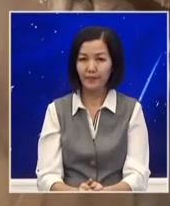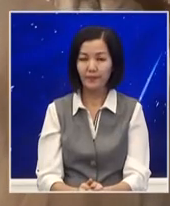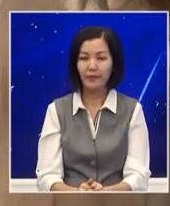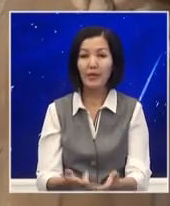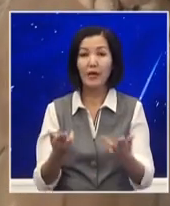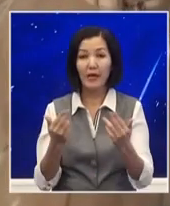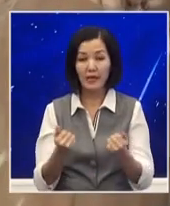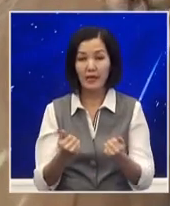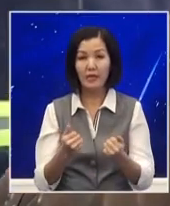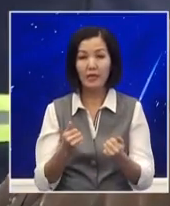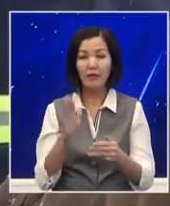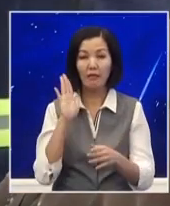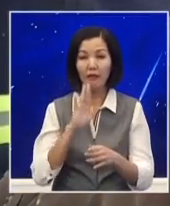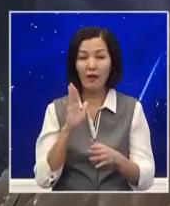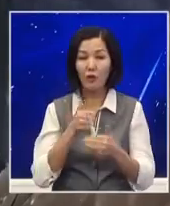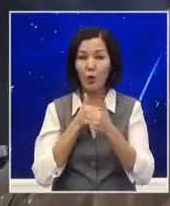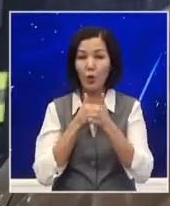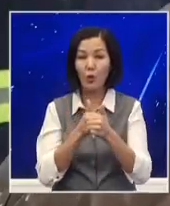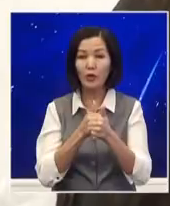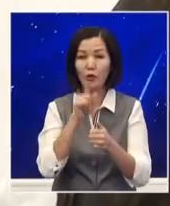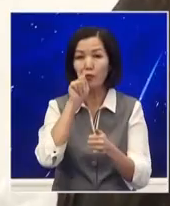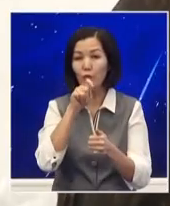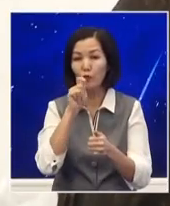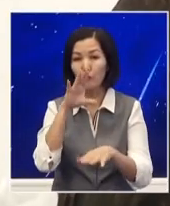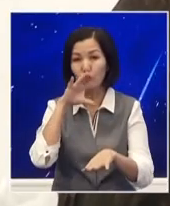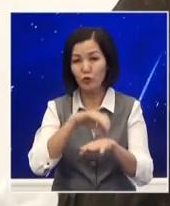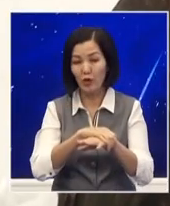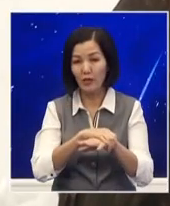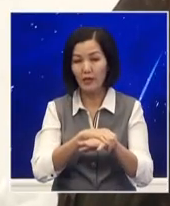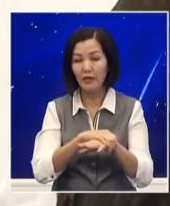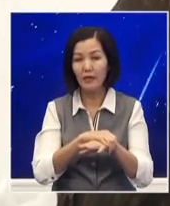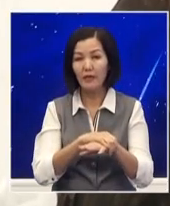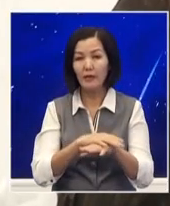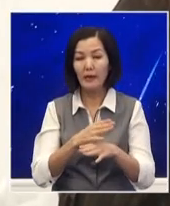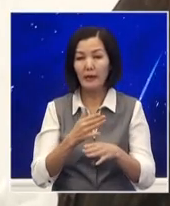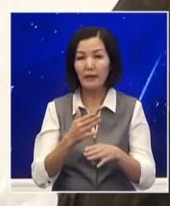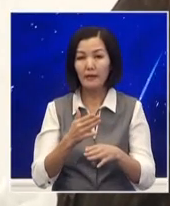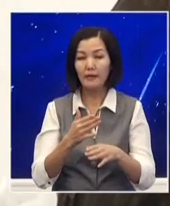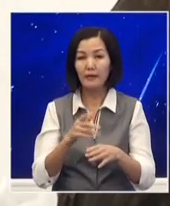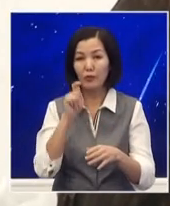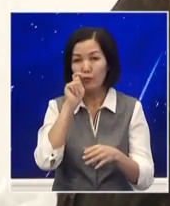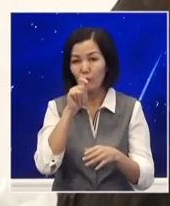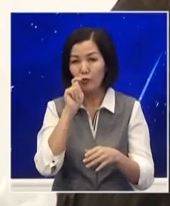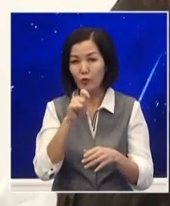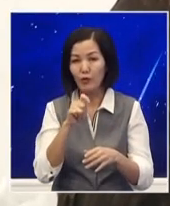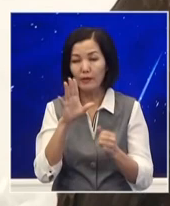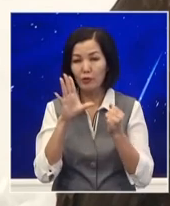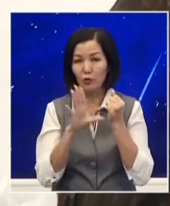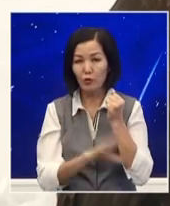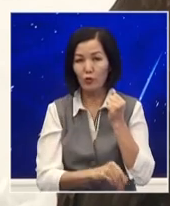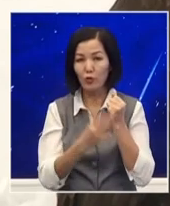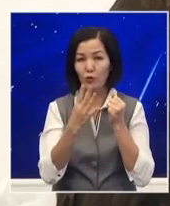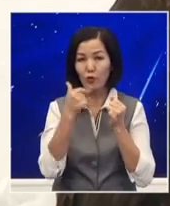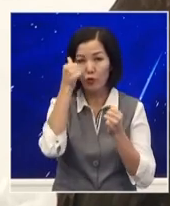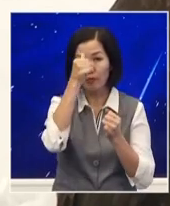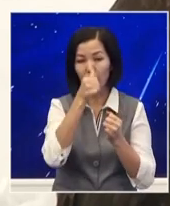Әрине, тазы қуады, бүркіт алады. Мына менің оң жағымда отырған бүркіт соңғы 4-5